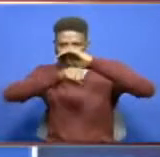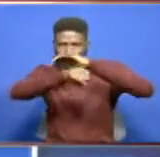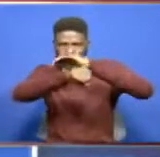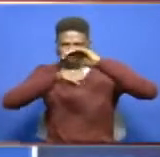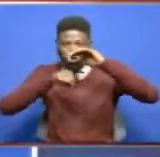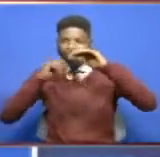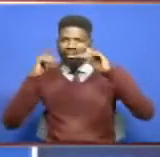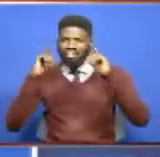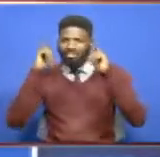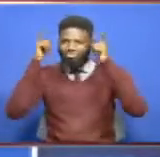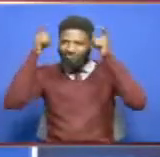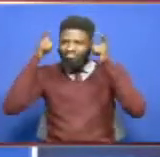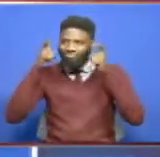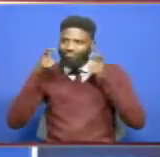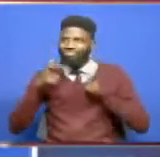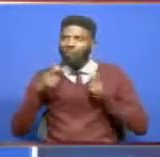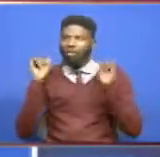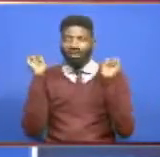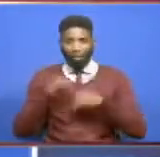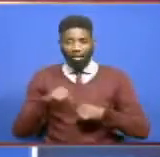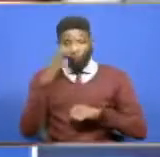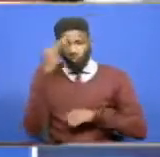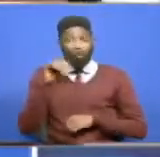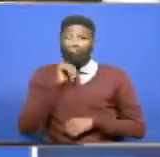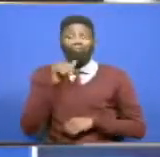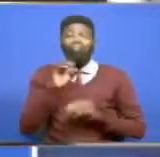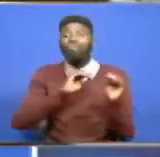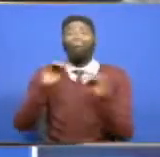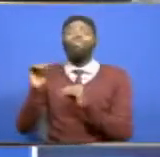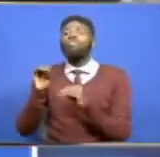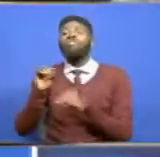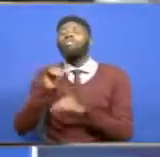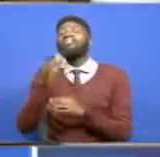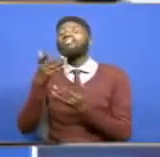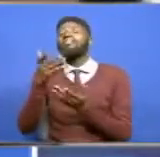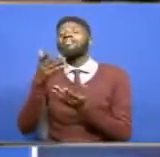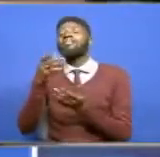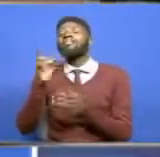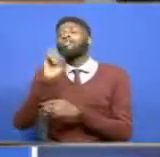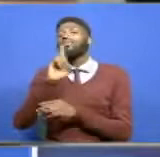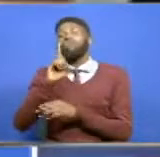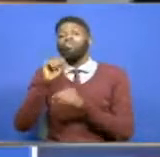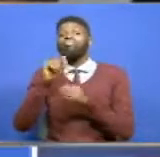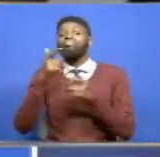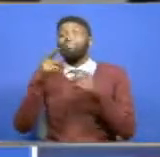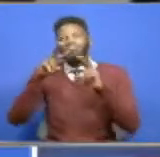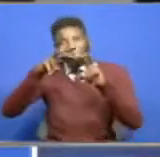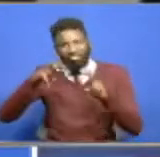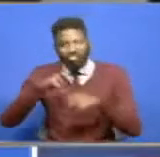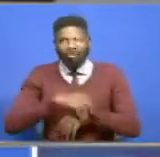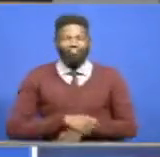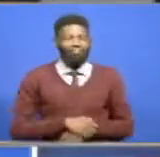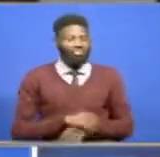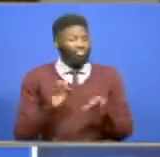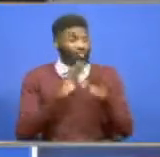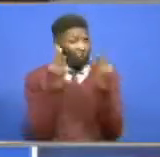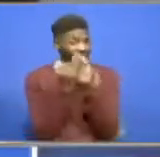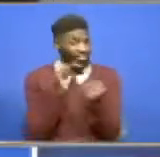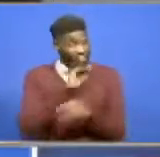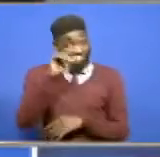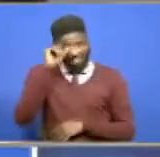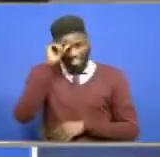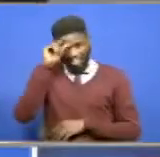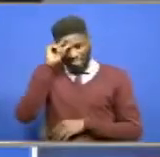Metropolitan apigwe CT scan kichwa mjue shida iko wapi? The family is now calling for the government to intervene and ensure